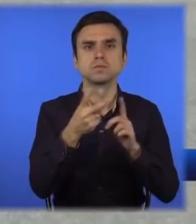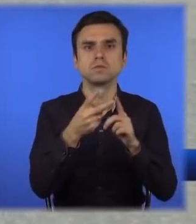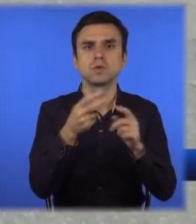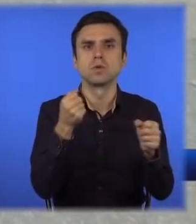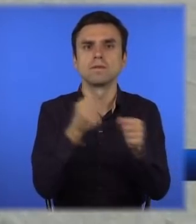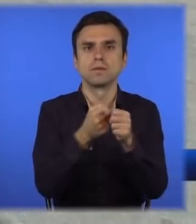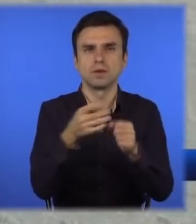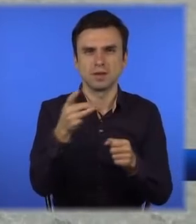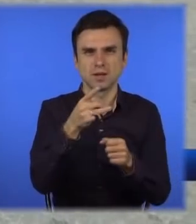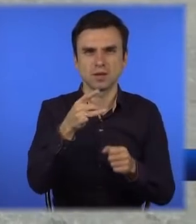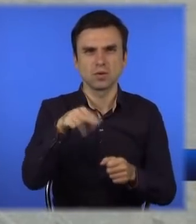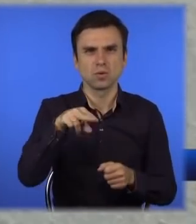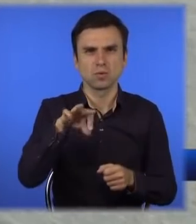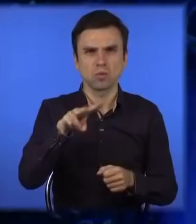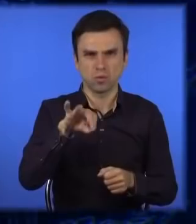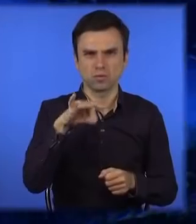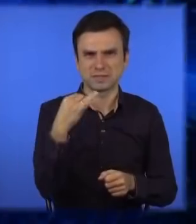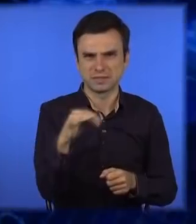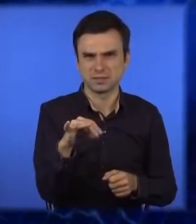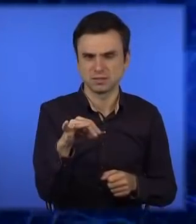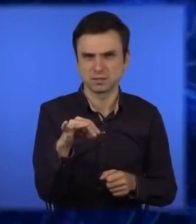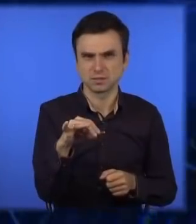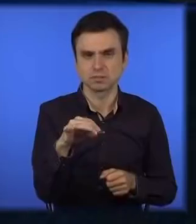розпочато службове розслідування.